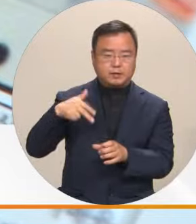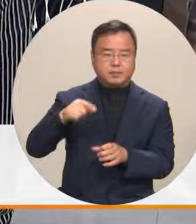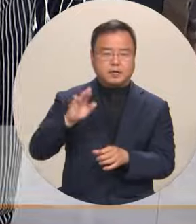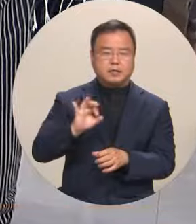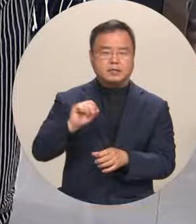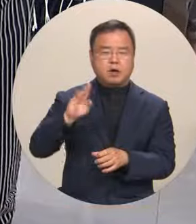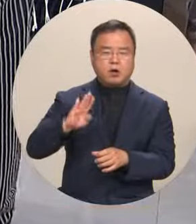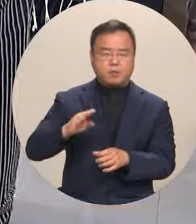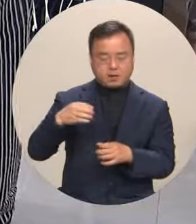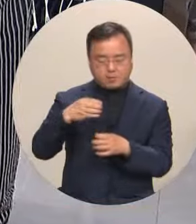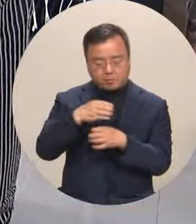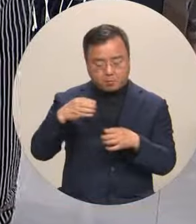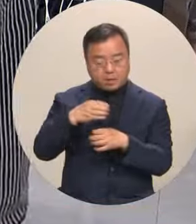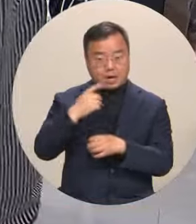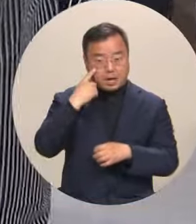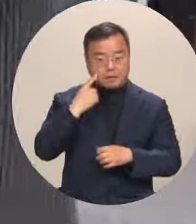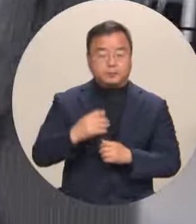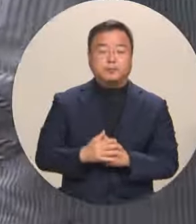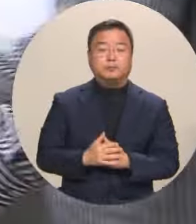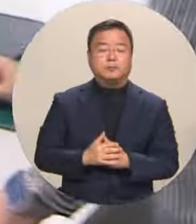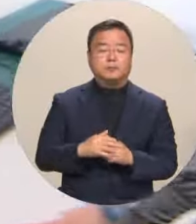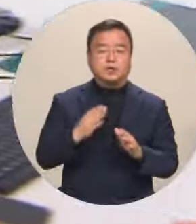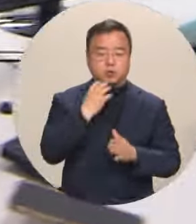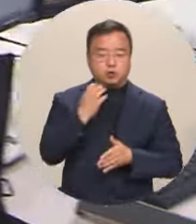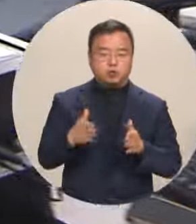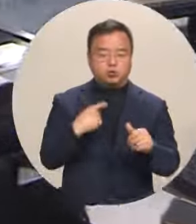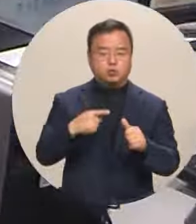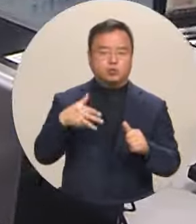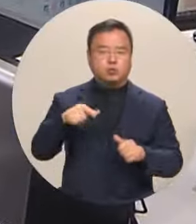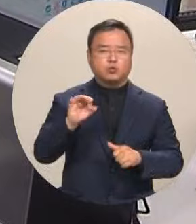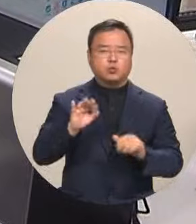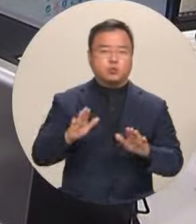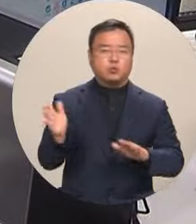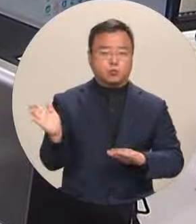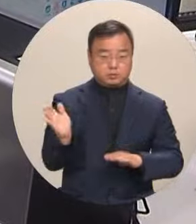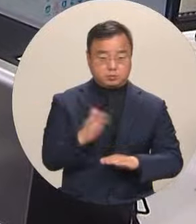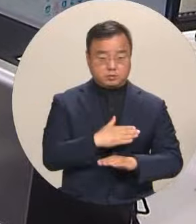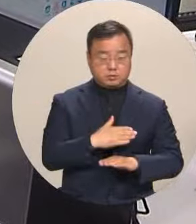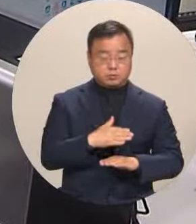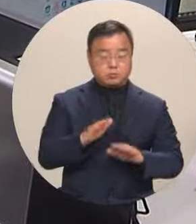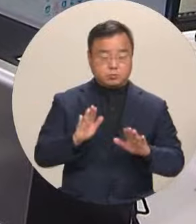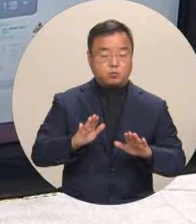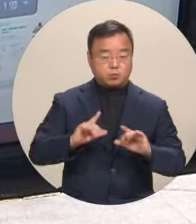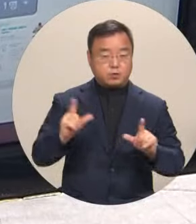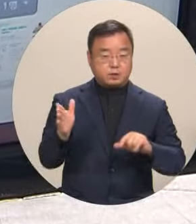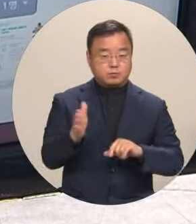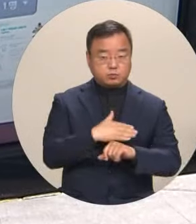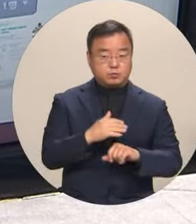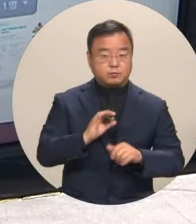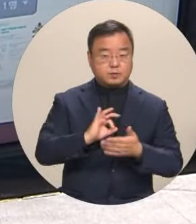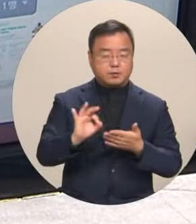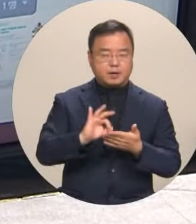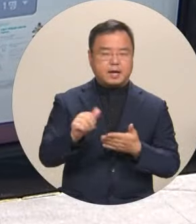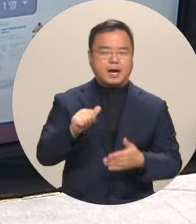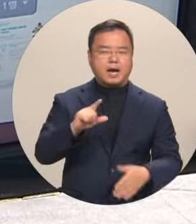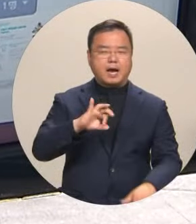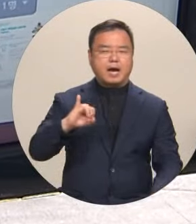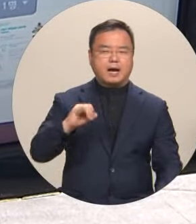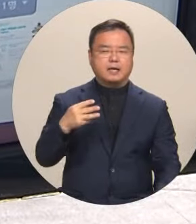전달됩니다 경기도교육청이 올해부터 본격적으로 도입한 AI 학습플랫폼 러닝을 수입들은